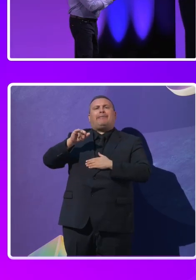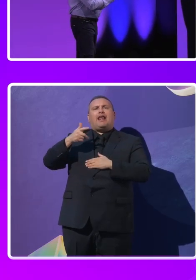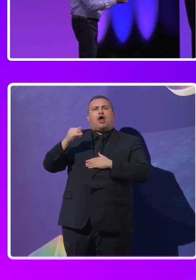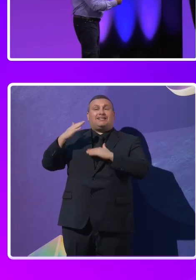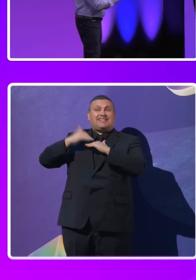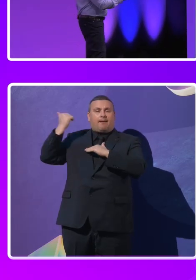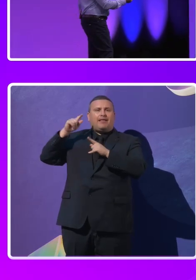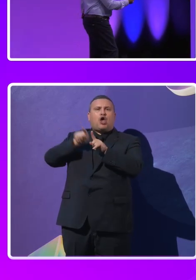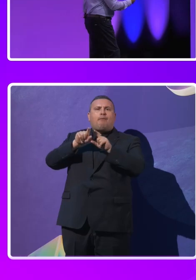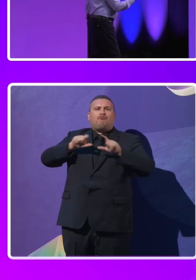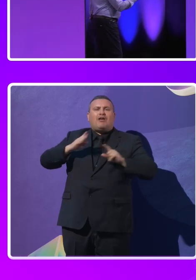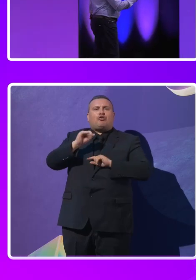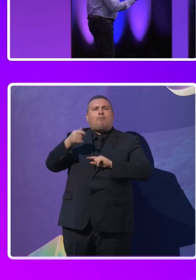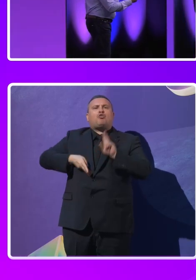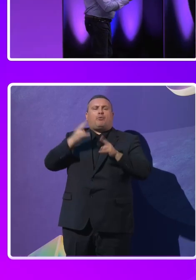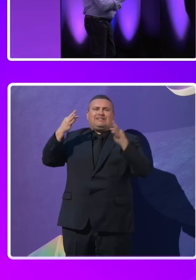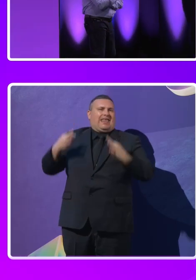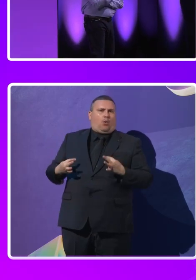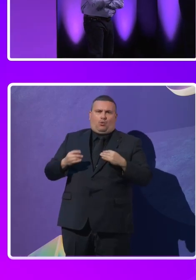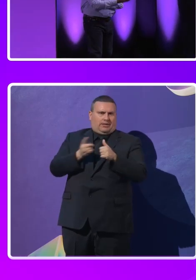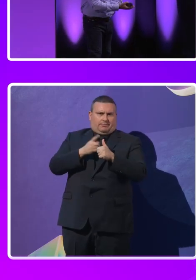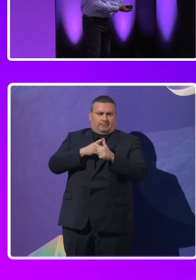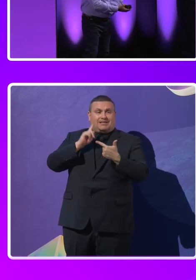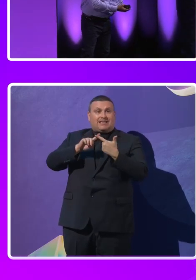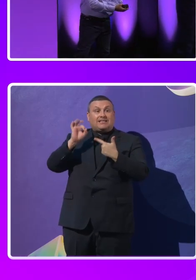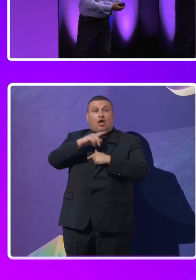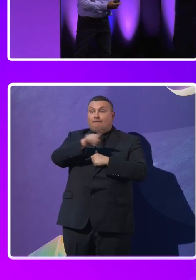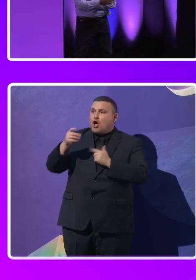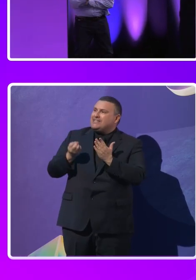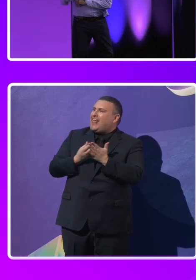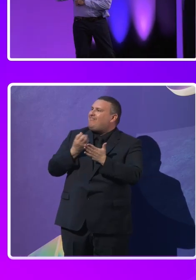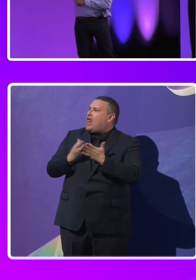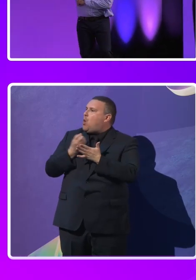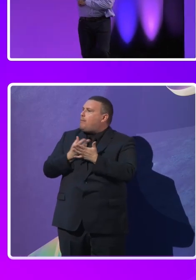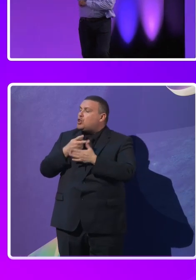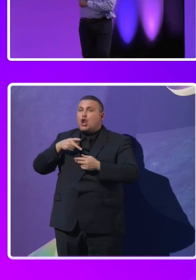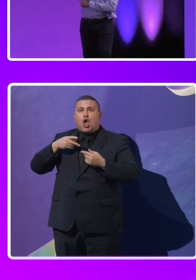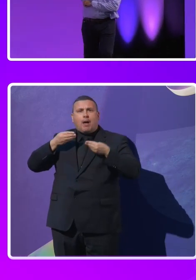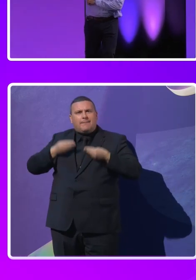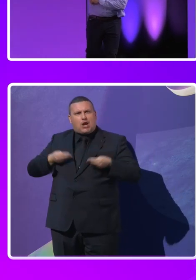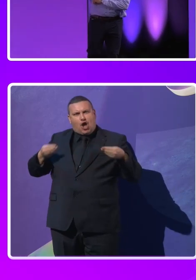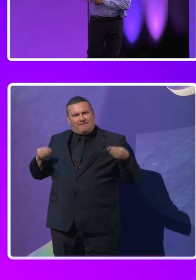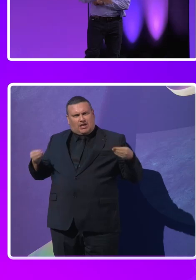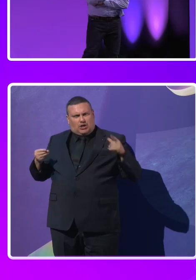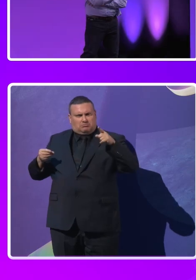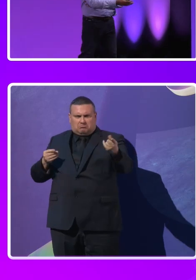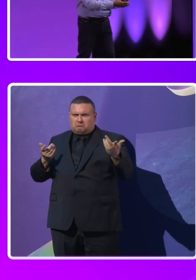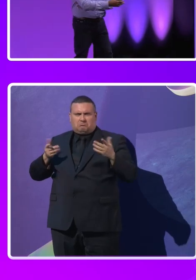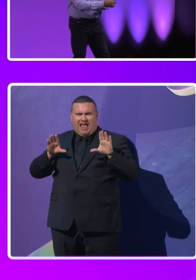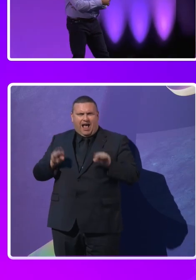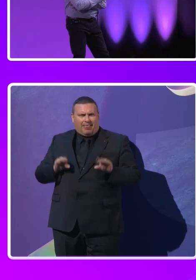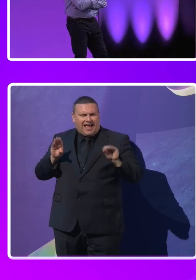in maniera semplice e intuitiva dall'altra se siete degli sviluppatori professionisti utilizzando i servizi di applicazione dei dati